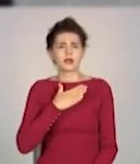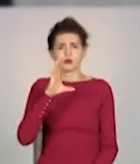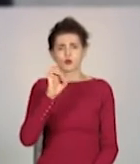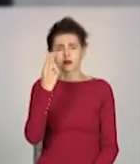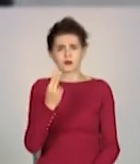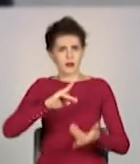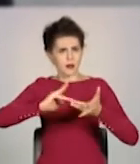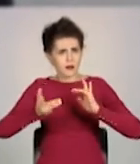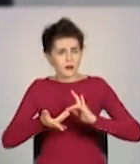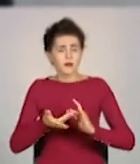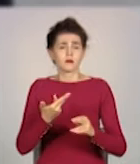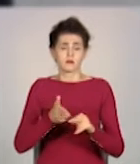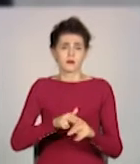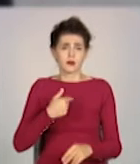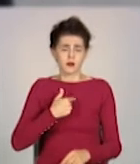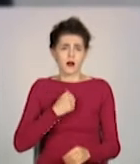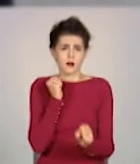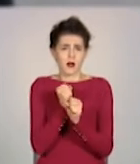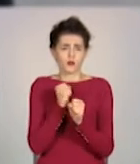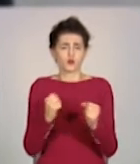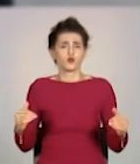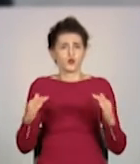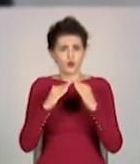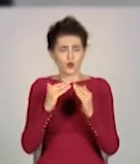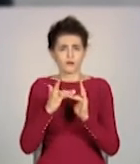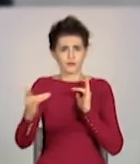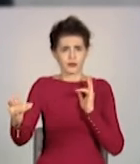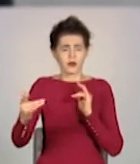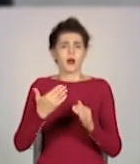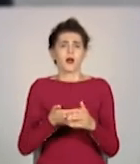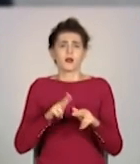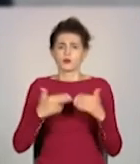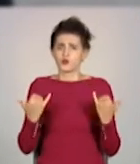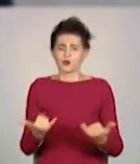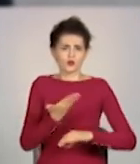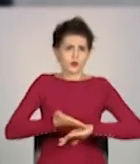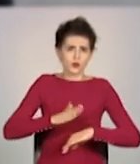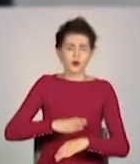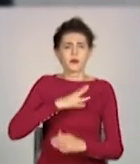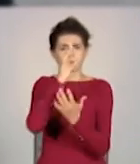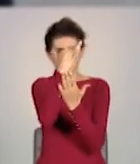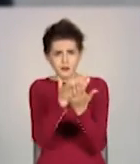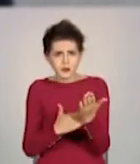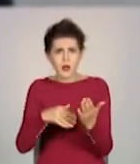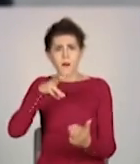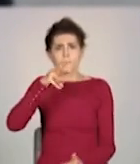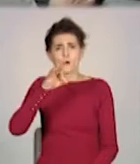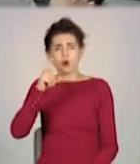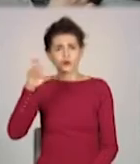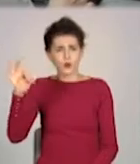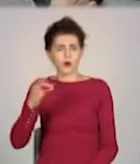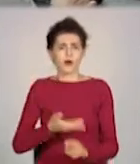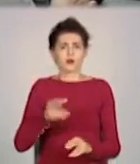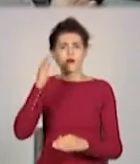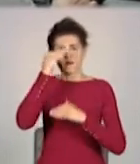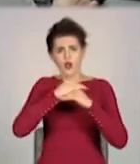сітях. І вплоть до того, що статистика МОЗ, вона з'являється, буває і в 10, і в 11 часов вечора.